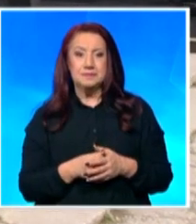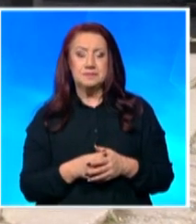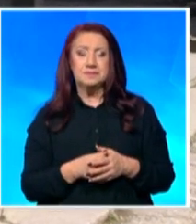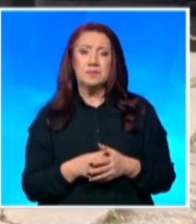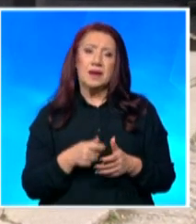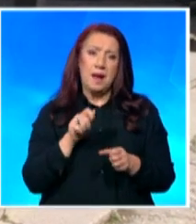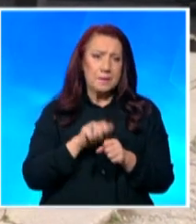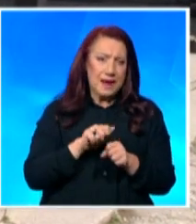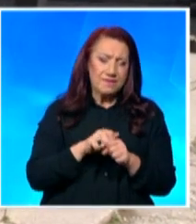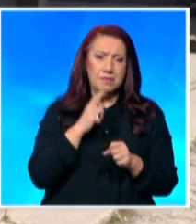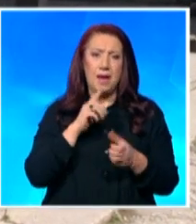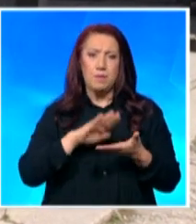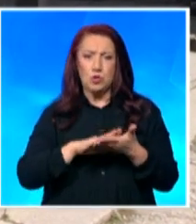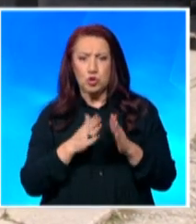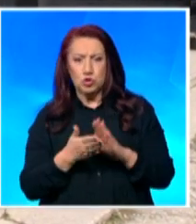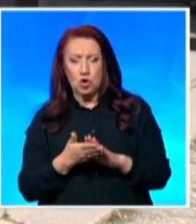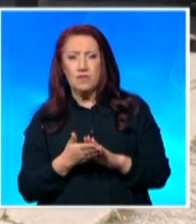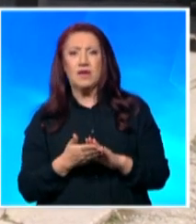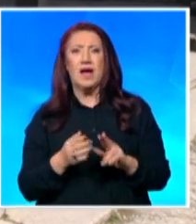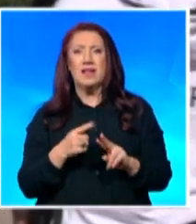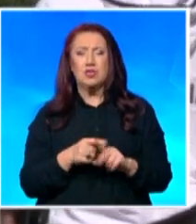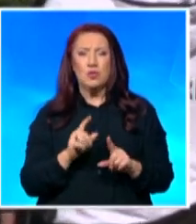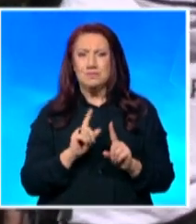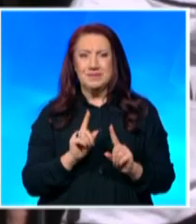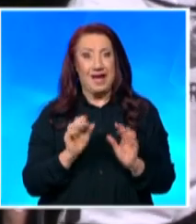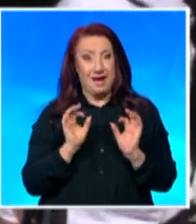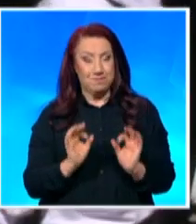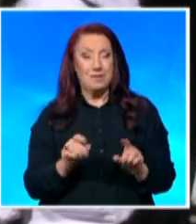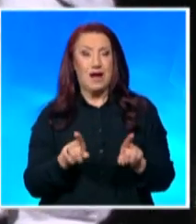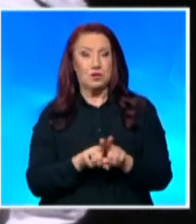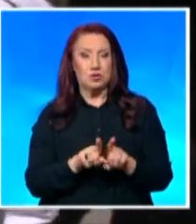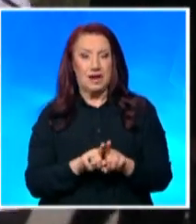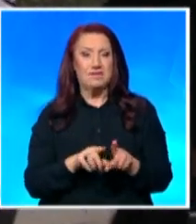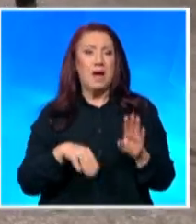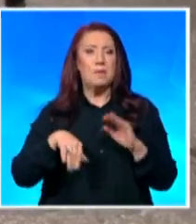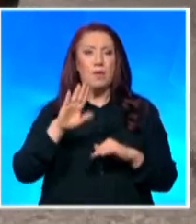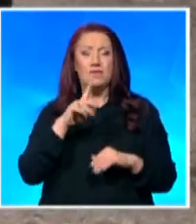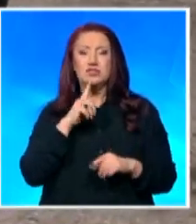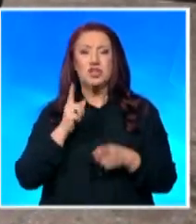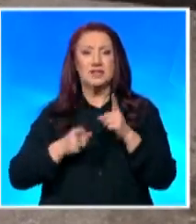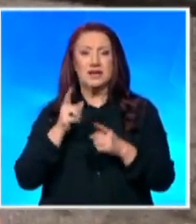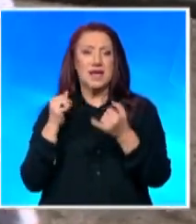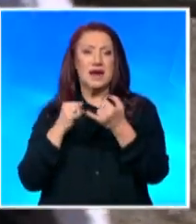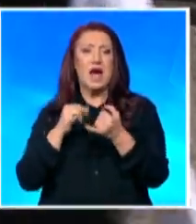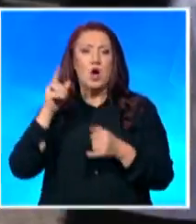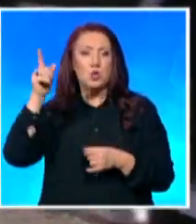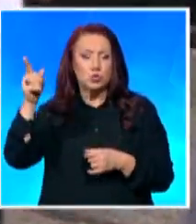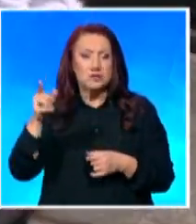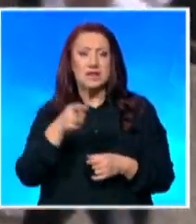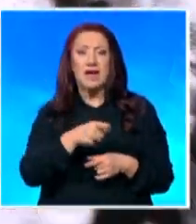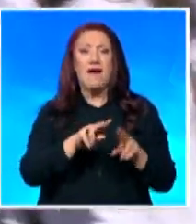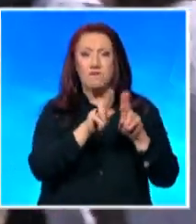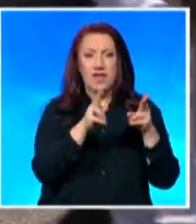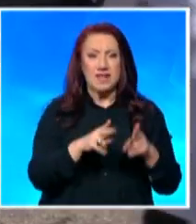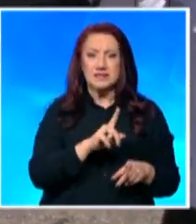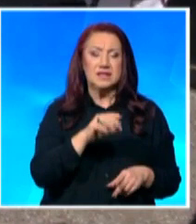подготовката. Подготовката на състезателите премина в необичайни условия. Повечето тренираха в Русе, тъй като федерацията не успя да им осигури подготвителен